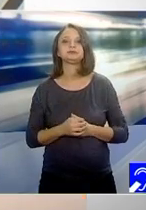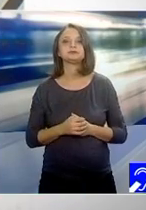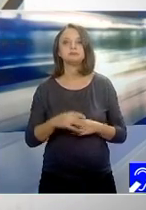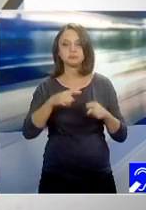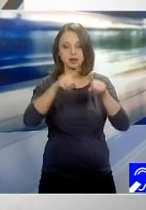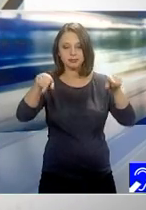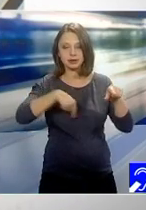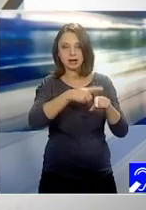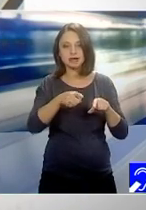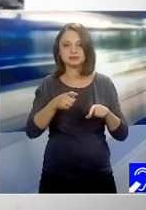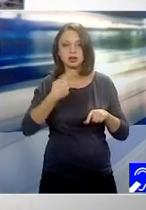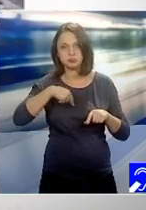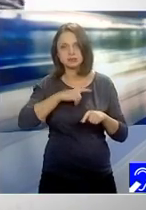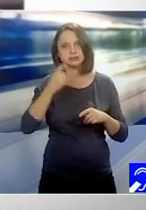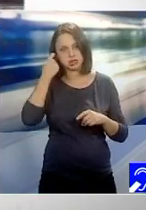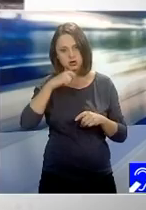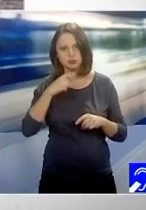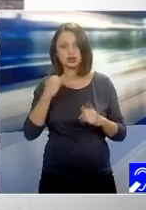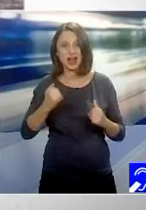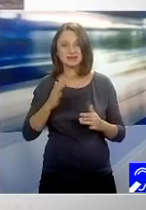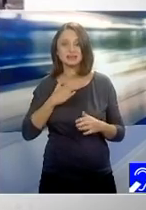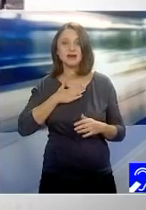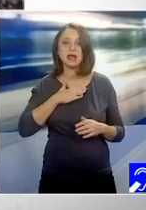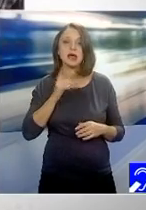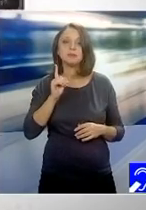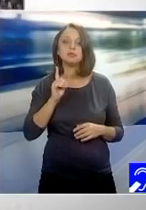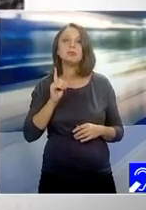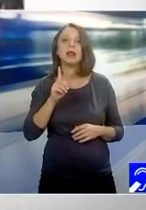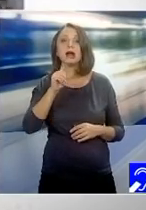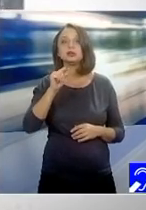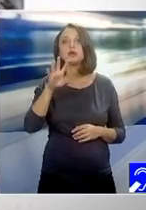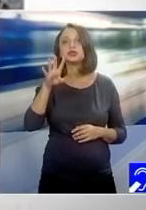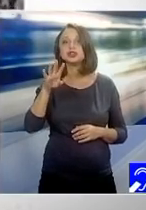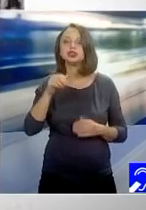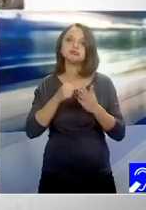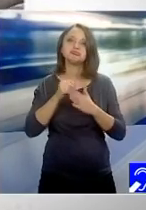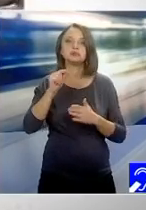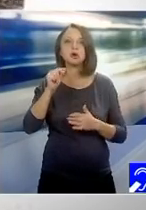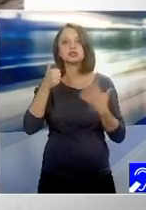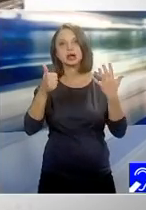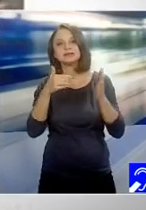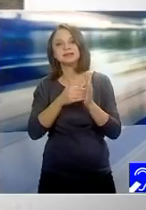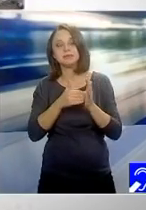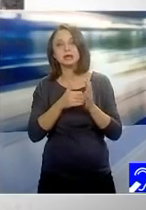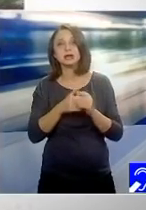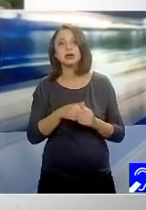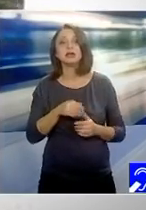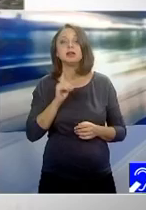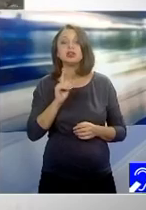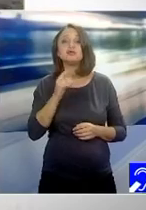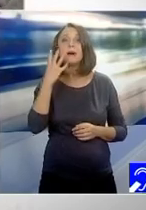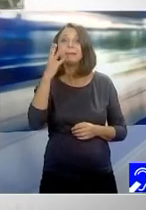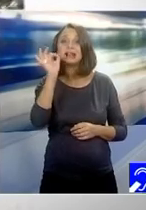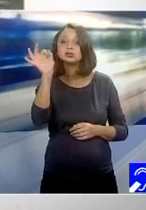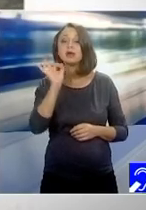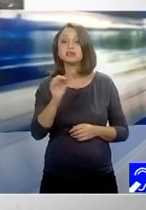Cluj-Napoca, astăzi Gardă Forestieră Cluj, astăzi avem doar undeva la 25.000-26.000, doar 4% din tăierile legale